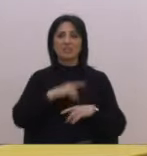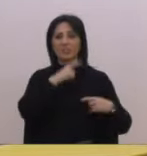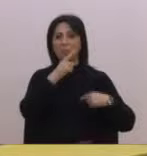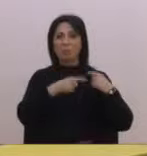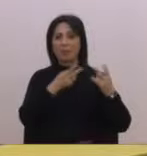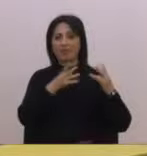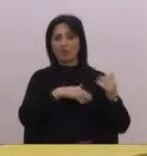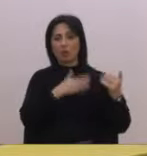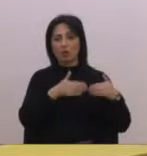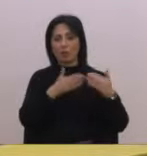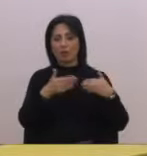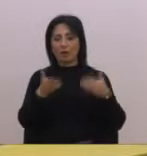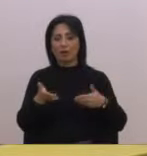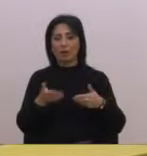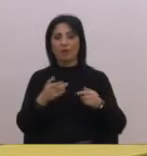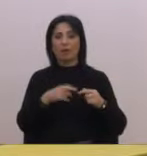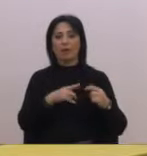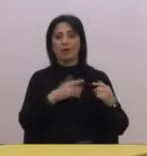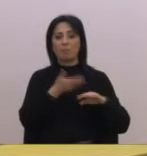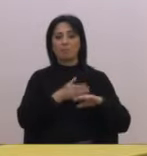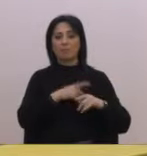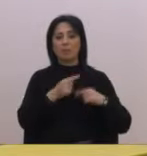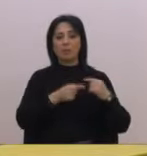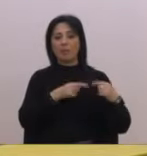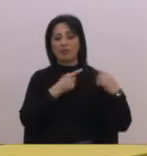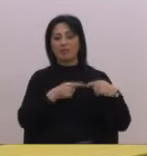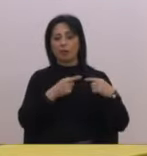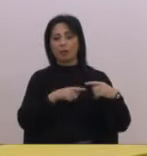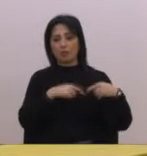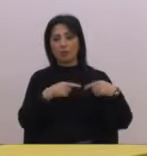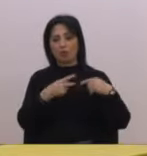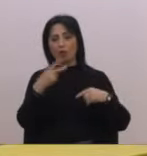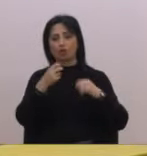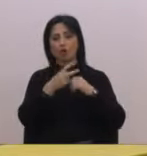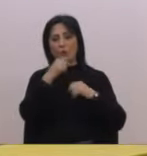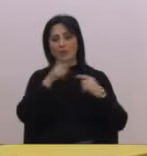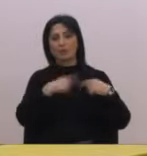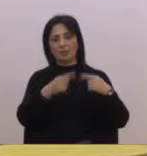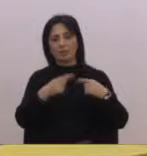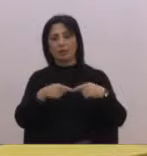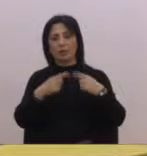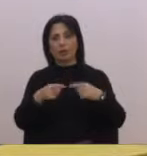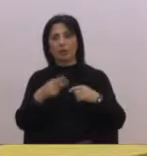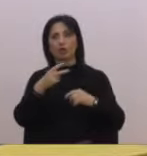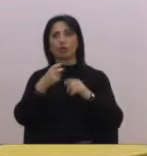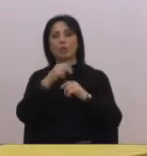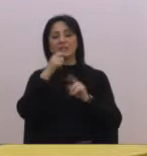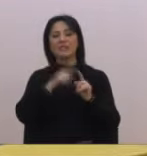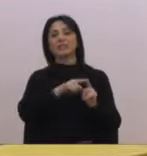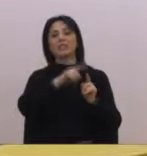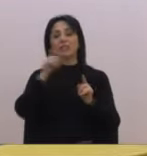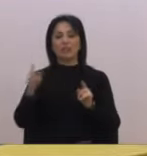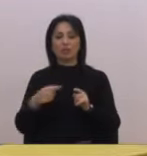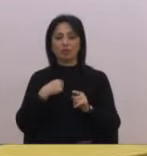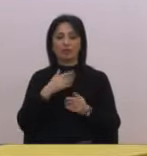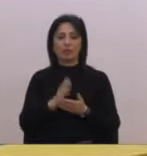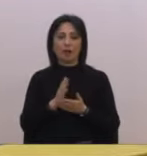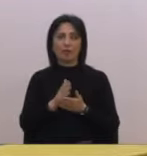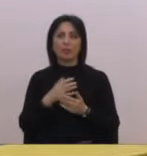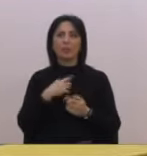მემკვიდრეობა და ეს ძიმე მემკვიდრეობა ჩვენ გადმოყვა 2012 წელსაც და ამ 2012 წლიდან ჩვენ